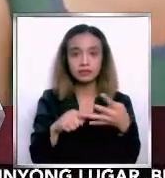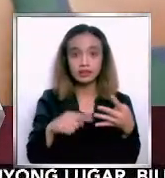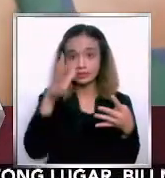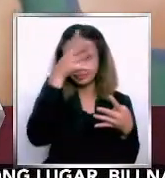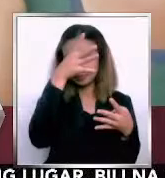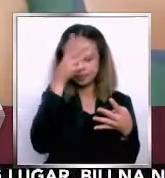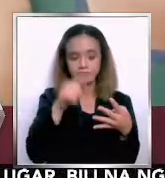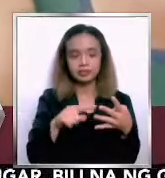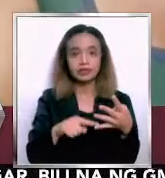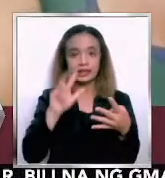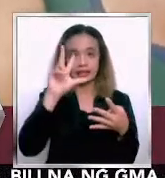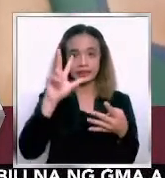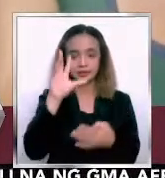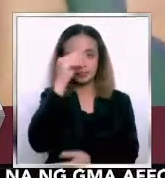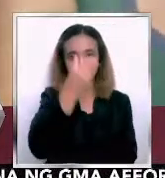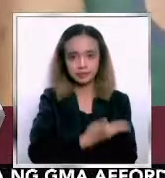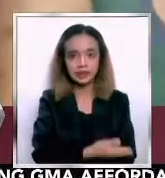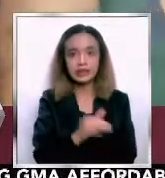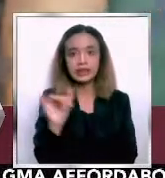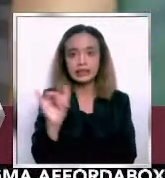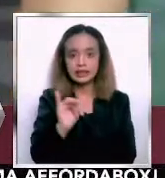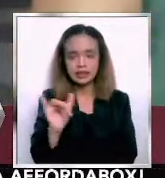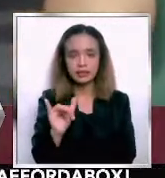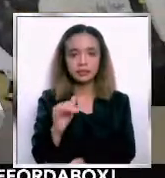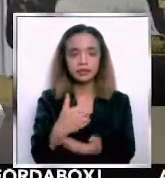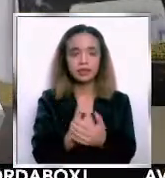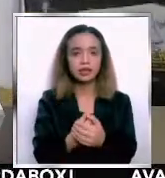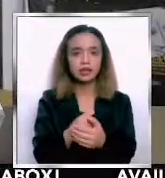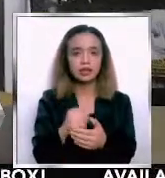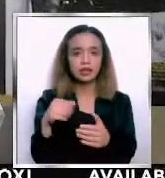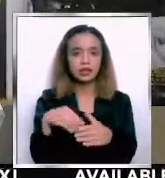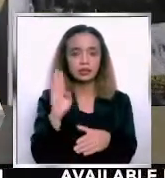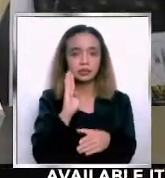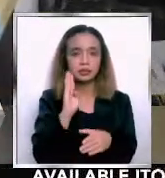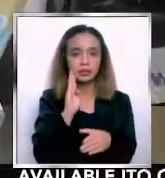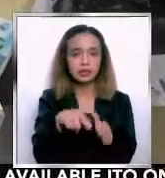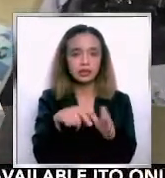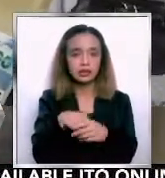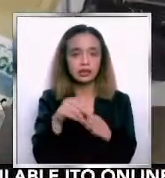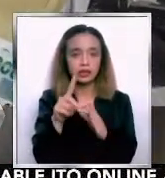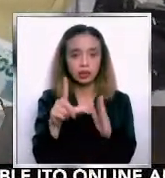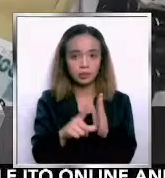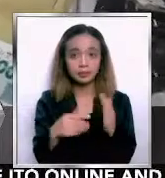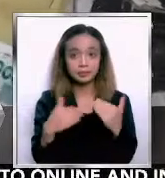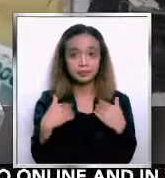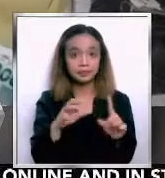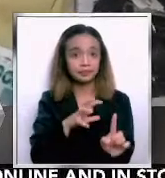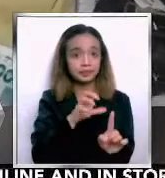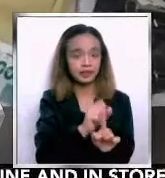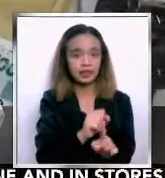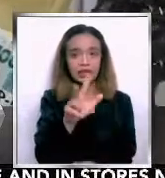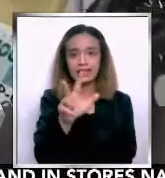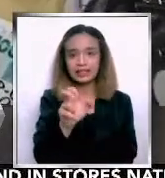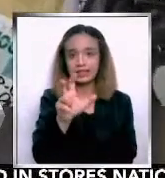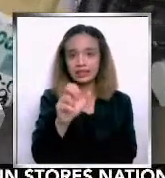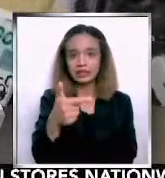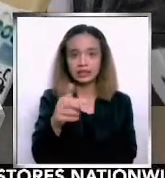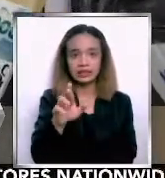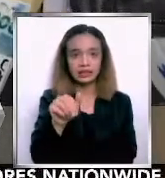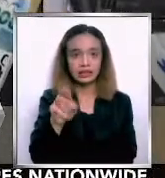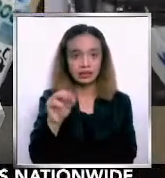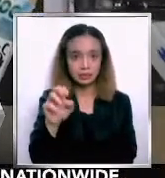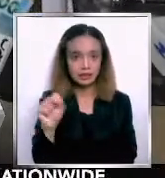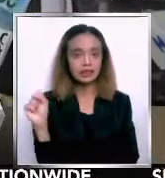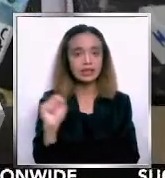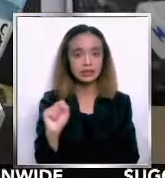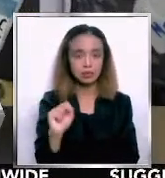Bataw Sr. pati ang balain itong si Kuwain Bangon. Nakuha sa kanila ang nasa 300 gramo ng hinilalang shabu na nasa